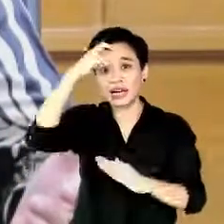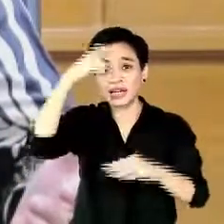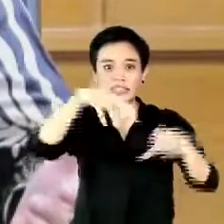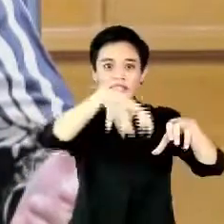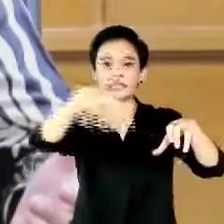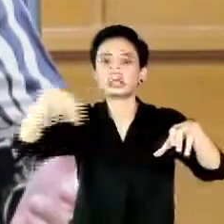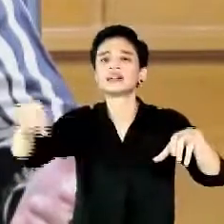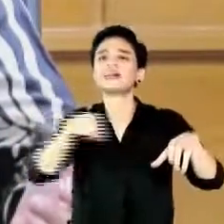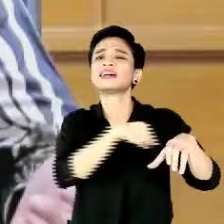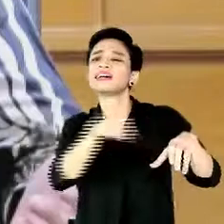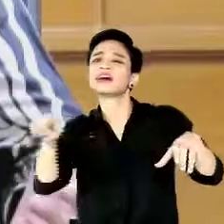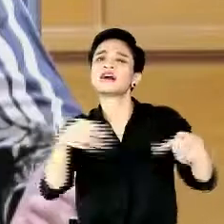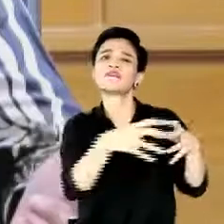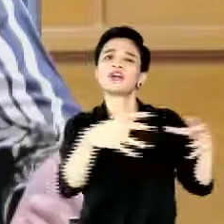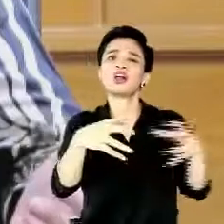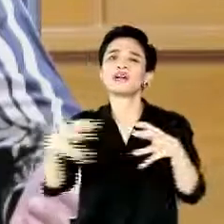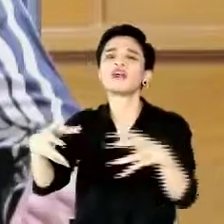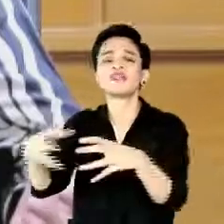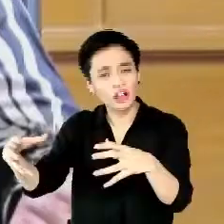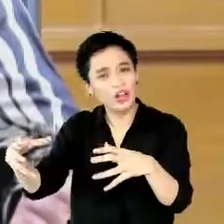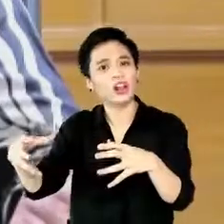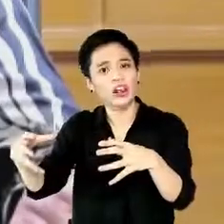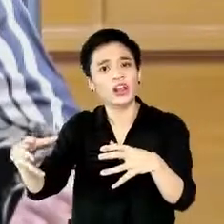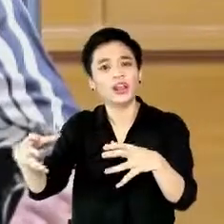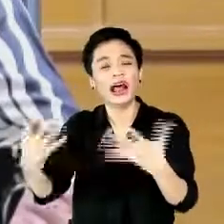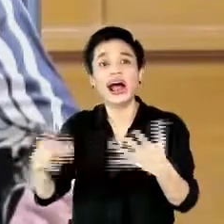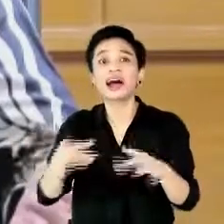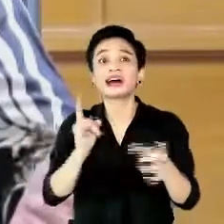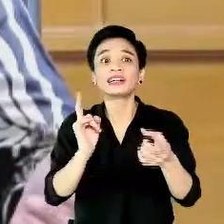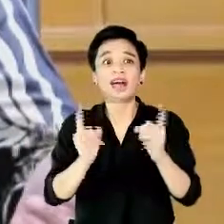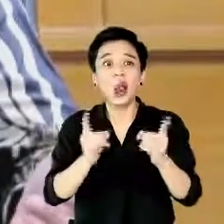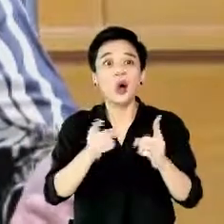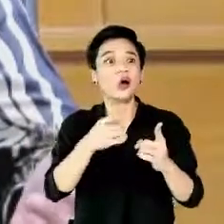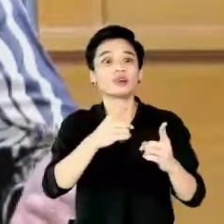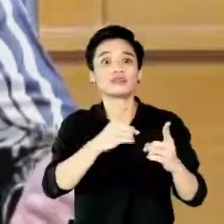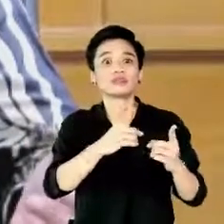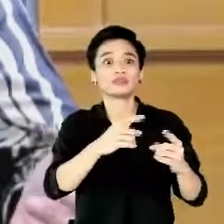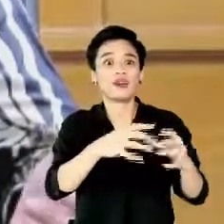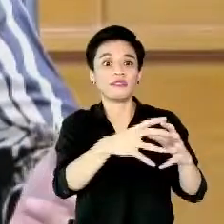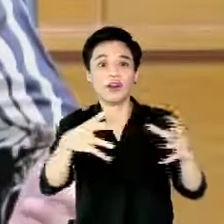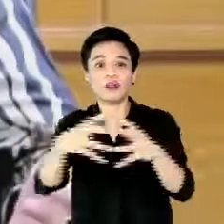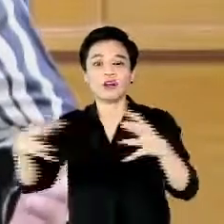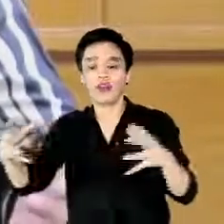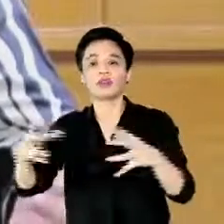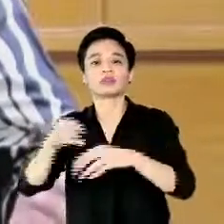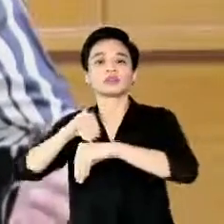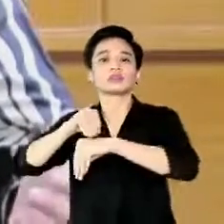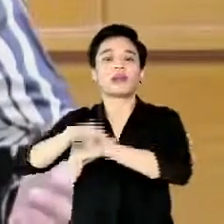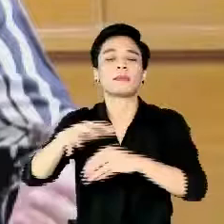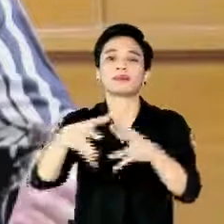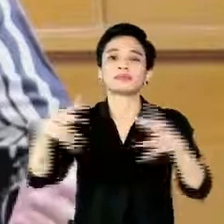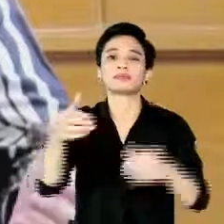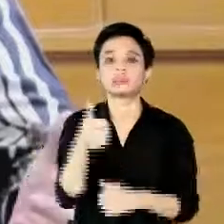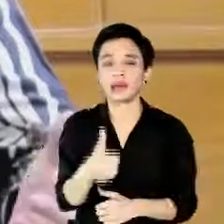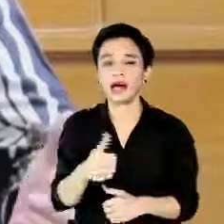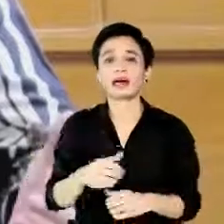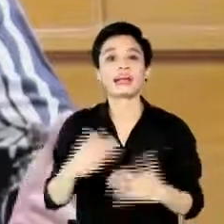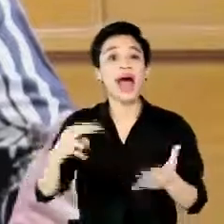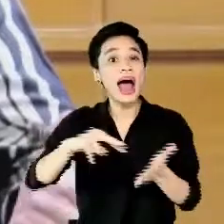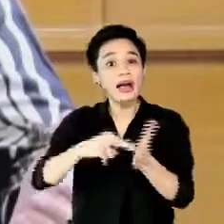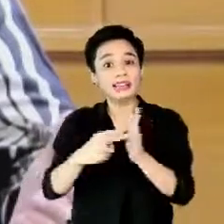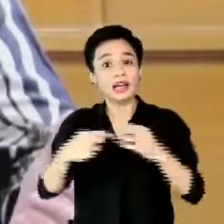capacity ini akan menyebabkan juga kesempatan retired bisa meningkat secara persentase Inilah sebabnya kita benar-benar